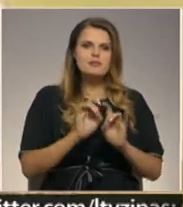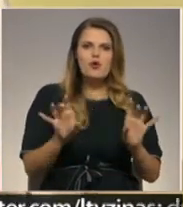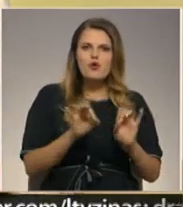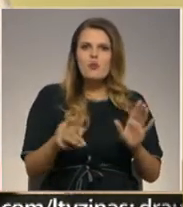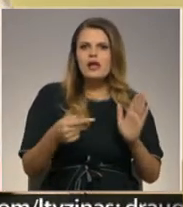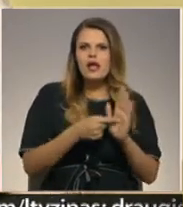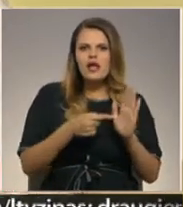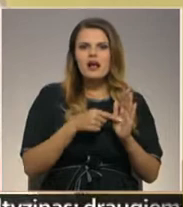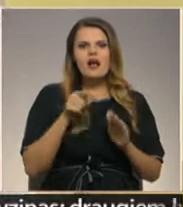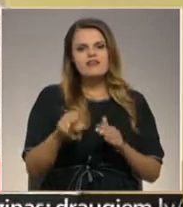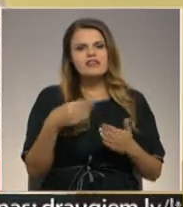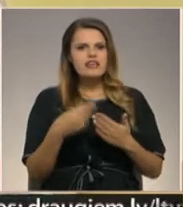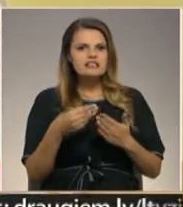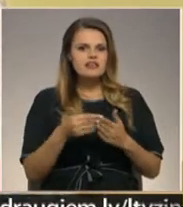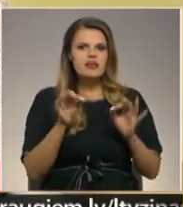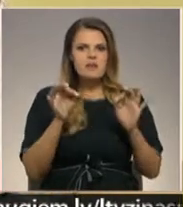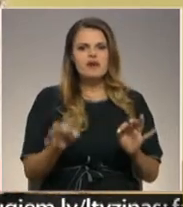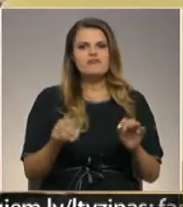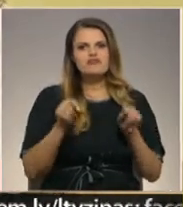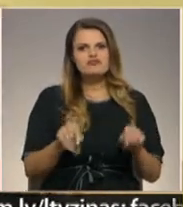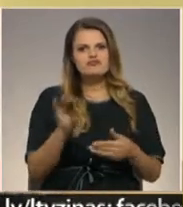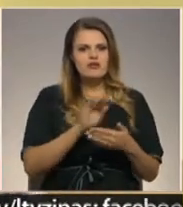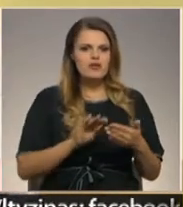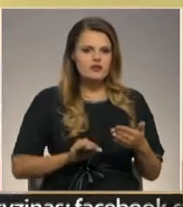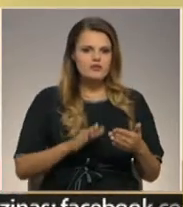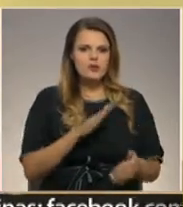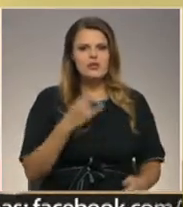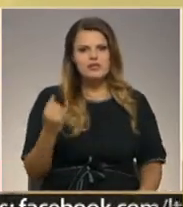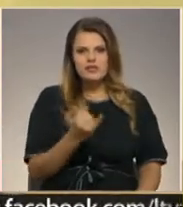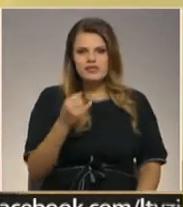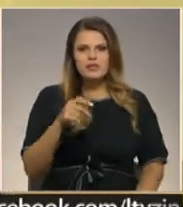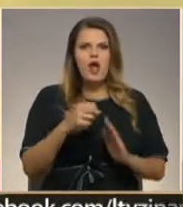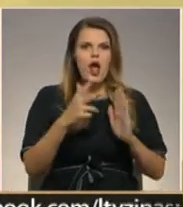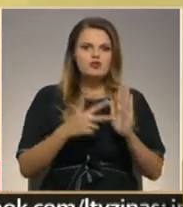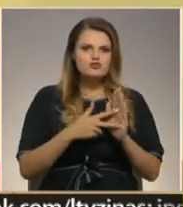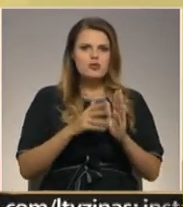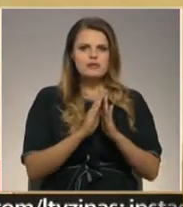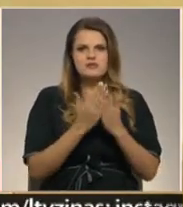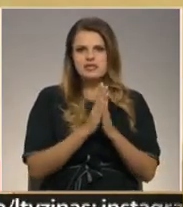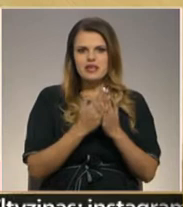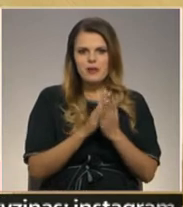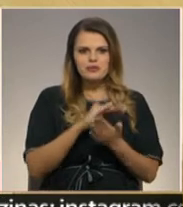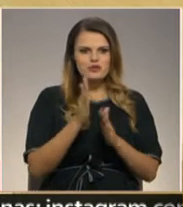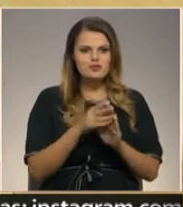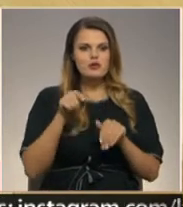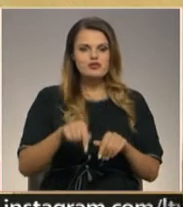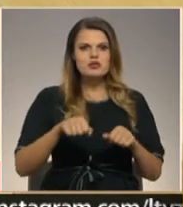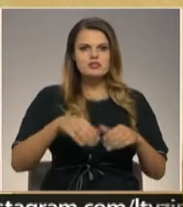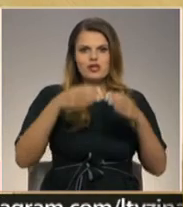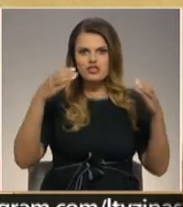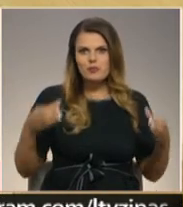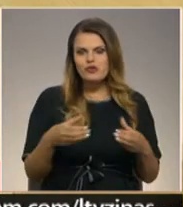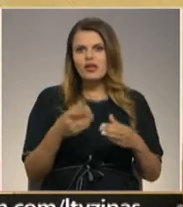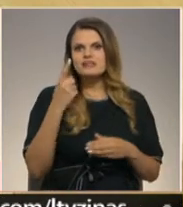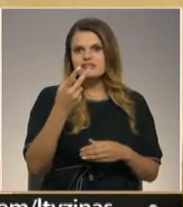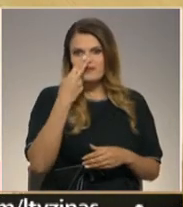tad viņa izvērtē to patiesību šī raksta. Pavisam šeit ir 18 šādas kladītas. Šis čemodāns ir viens no